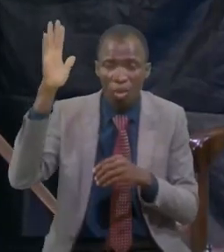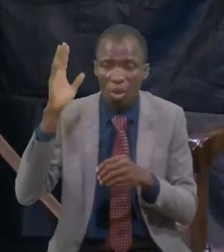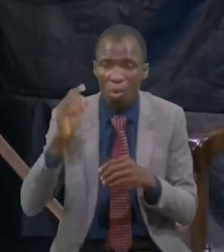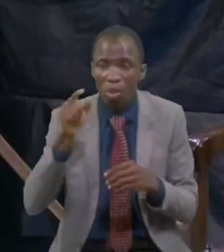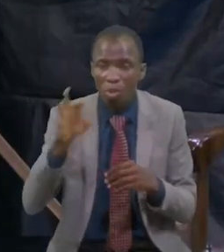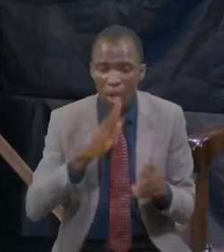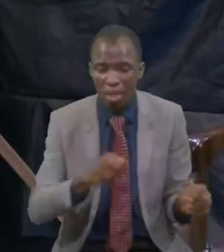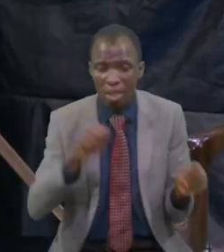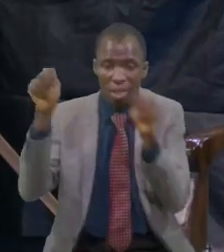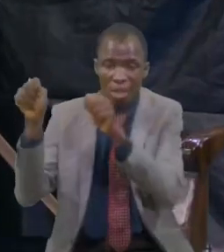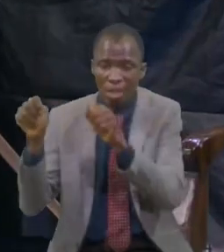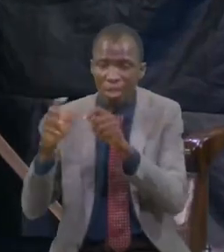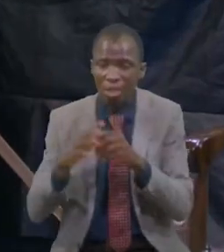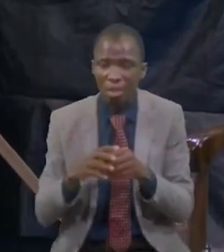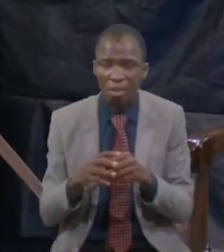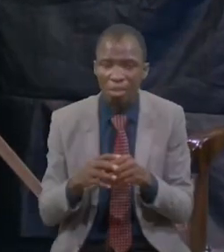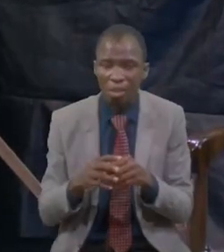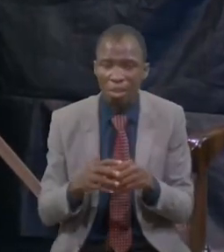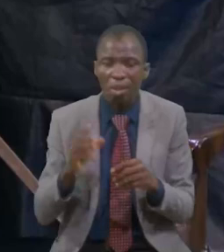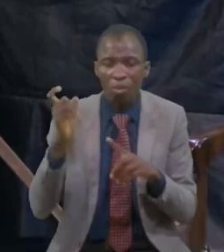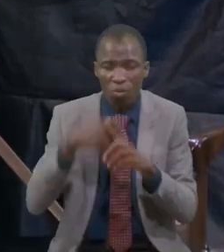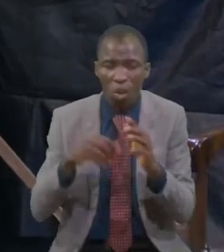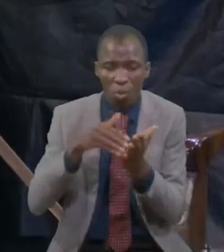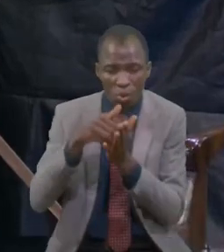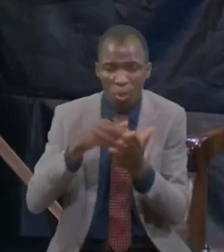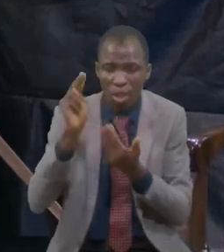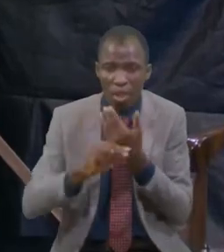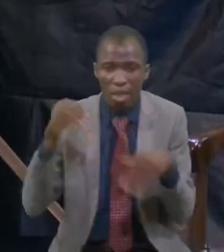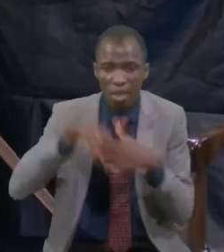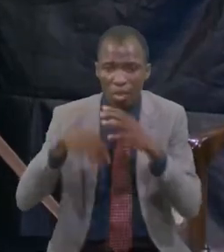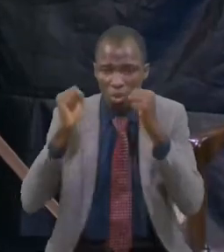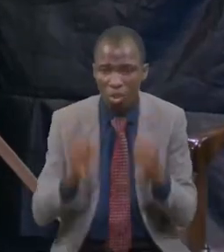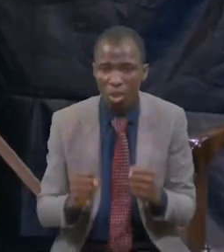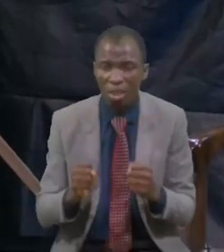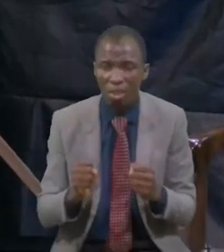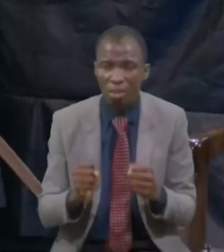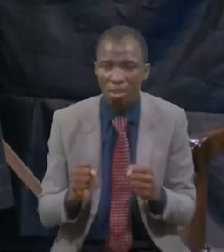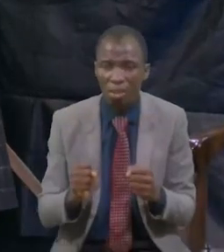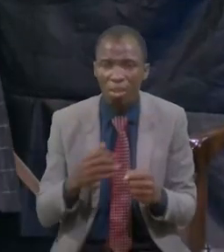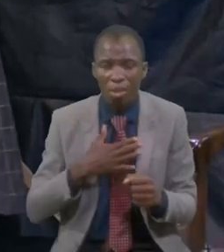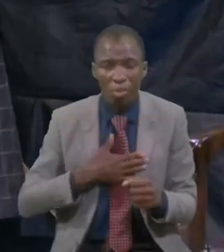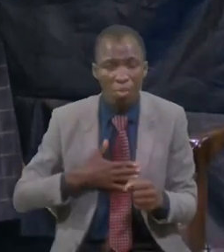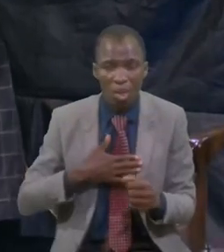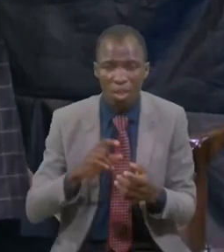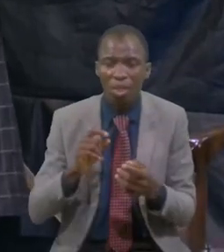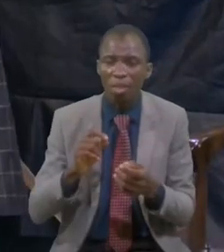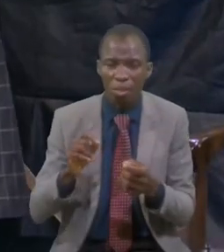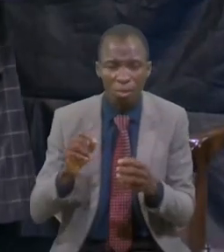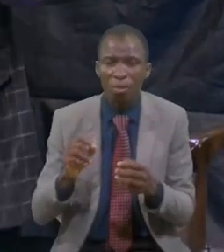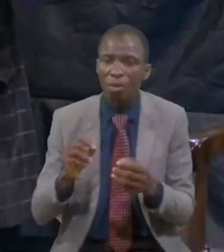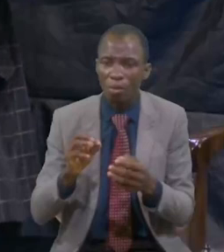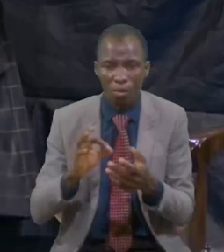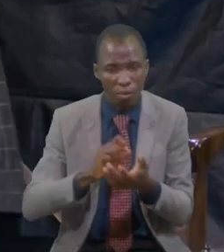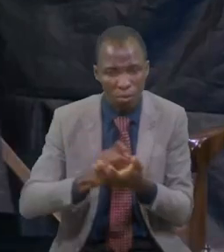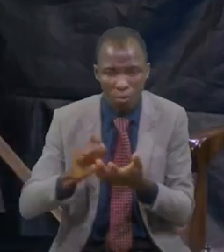ont été transportés de la faiblesse à la force s'il vous plaît